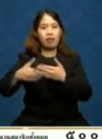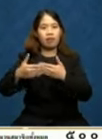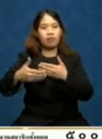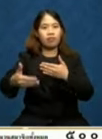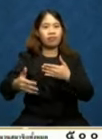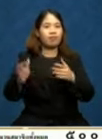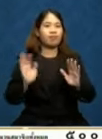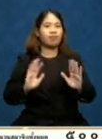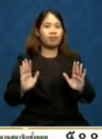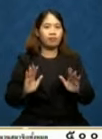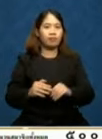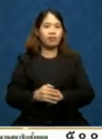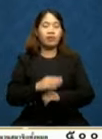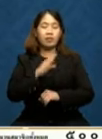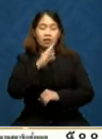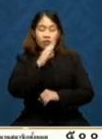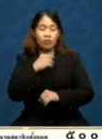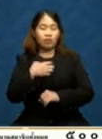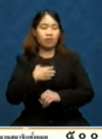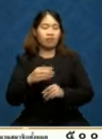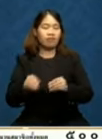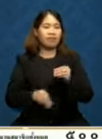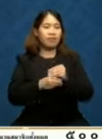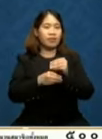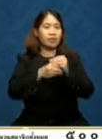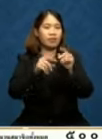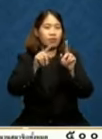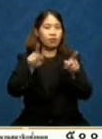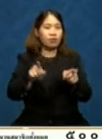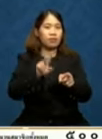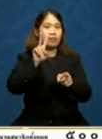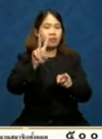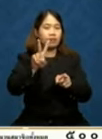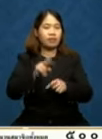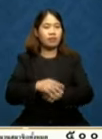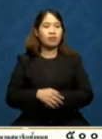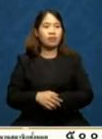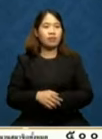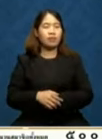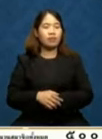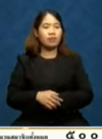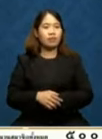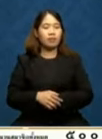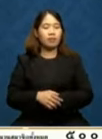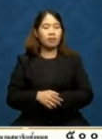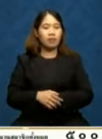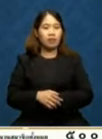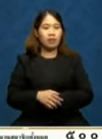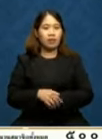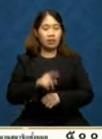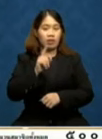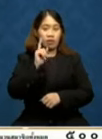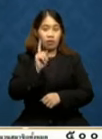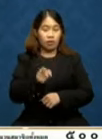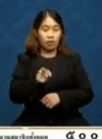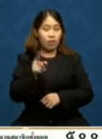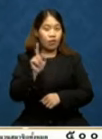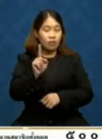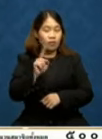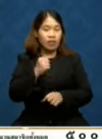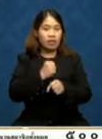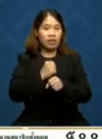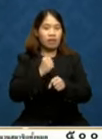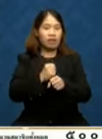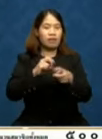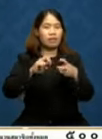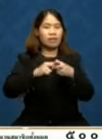ครับการที่เราจะเพิ่มเติมในวงเล็บ2ครับว่านะครับแต่ต้องไม่เป็นการกระทำท